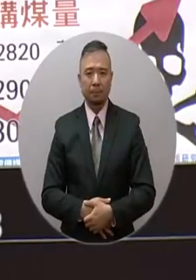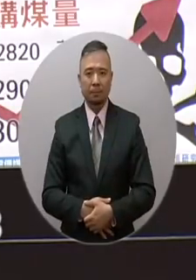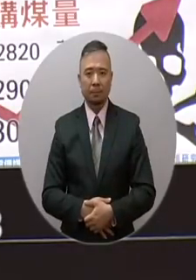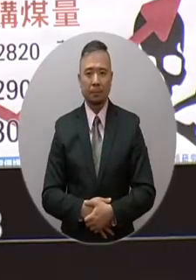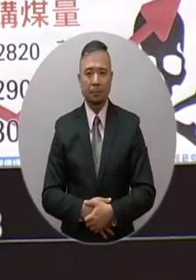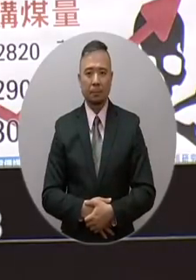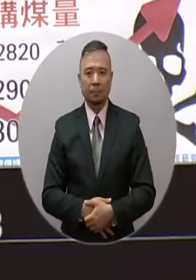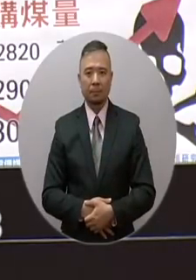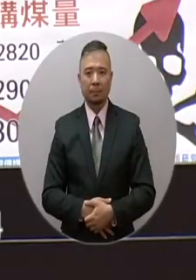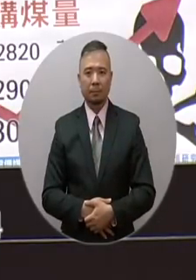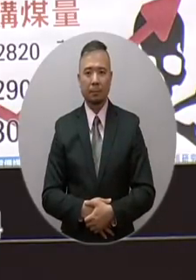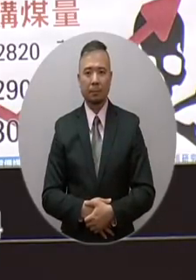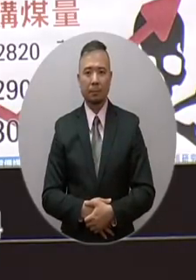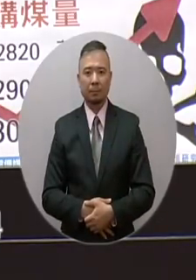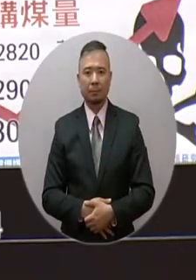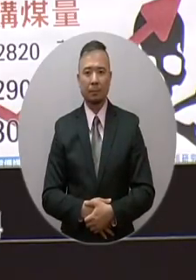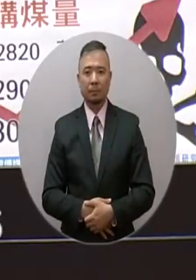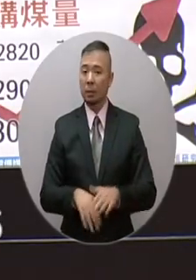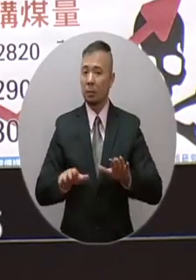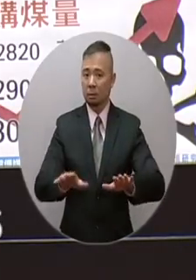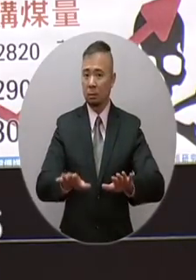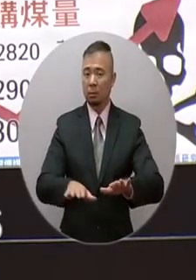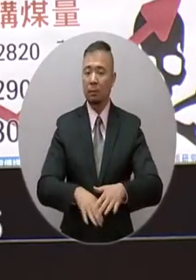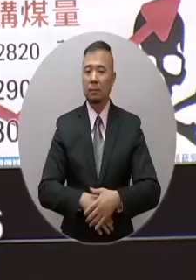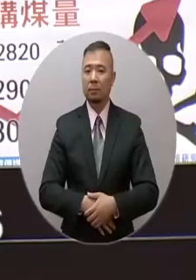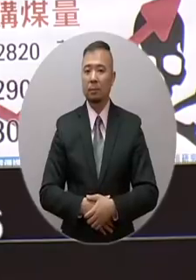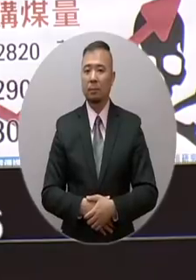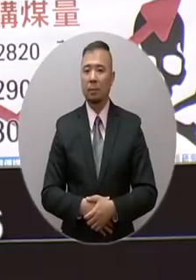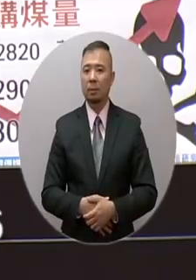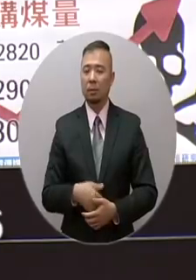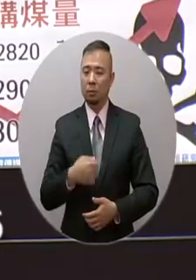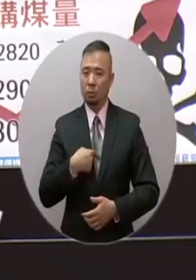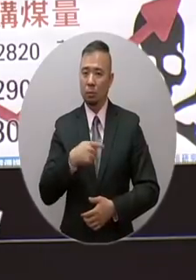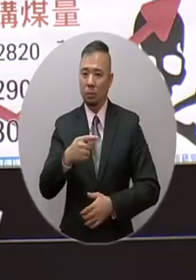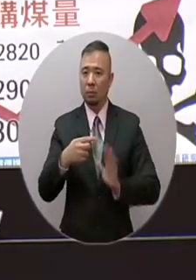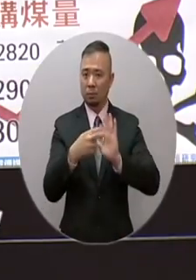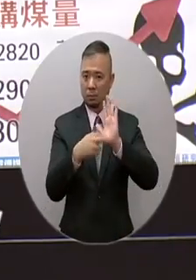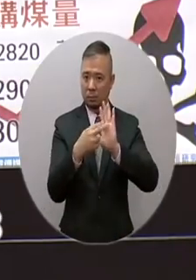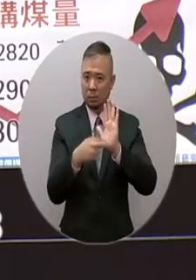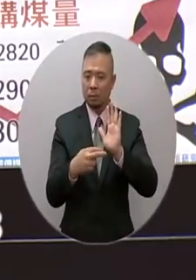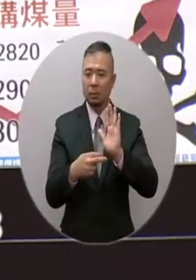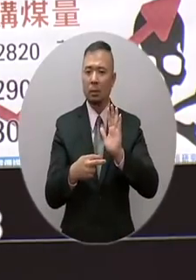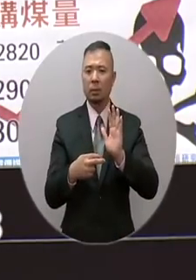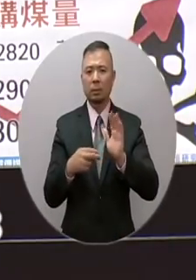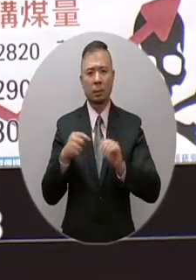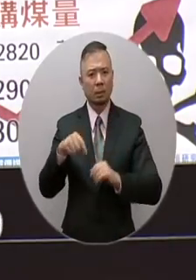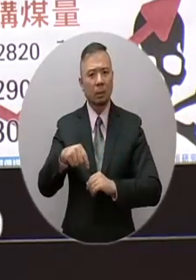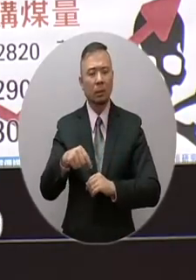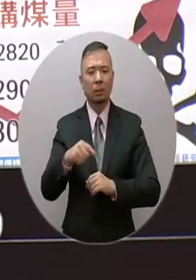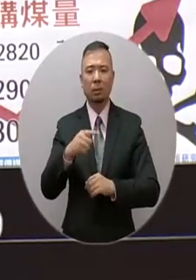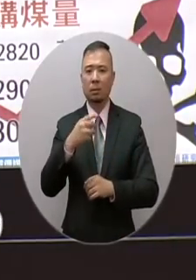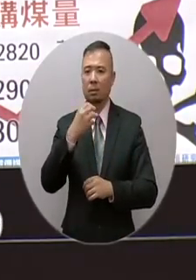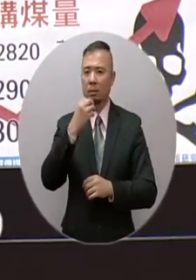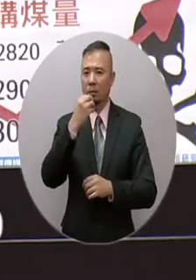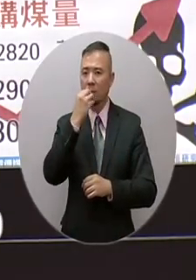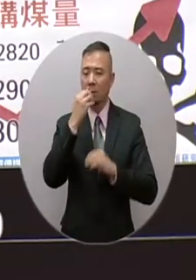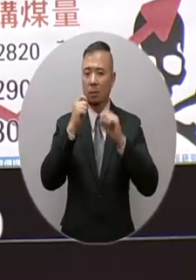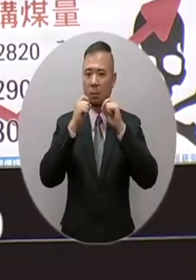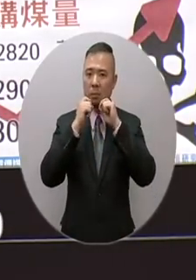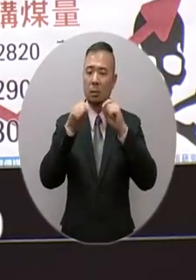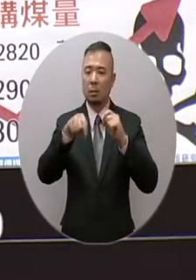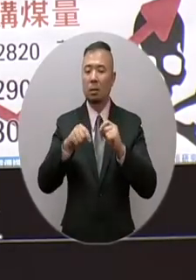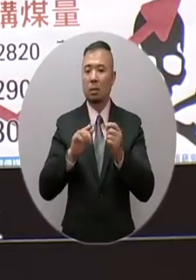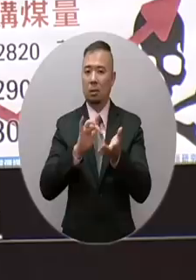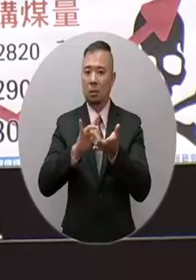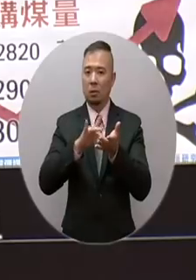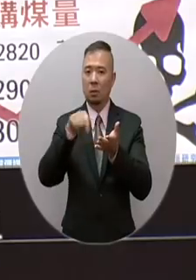了哈，我们食药，我们发表说要这个食药署了，原你要放宽二氧化硫的